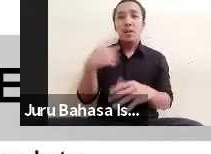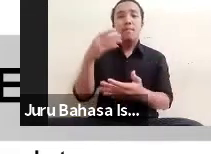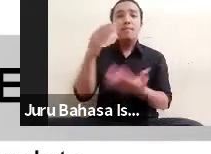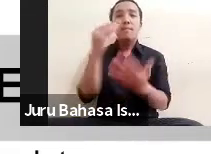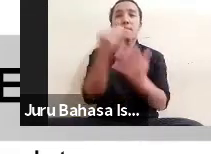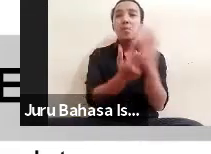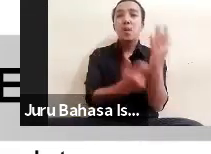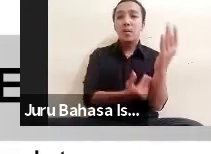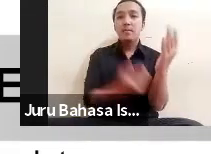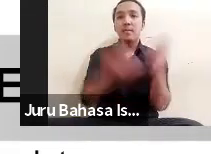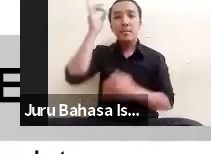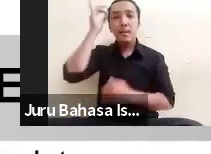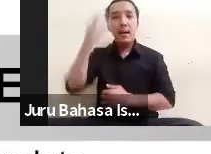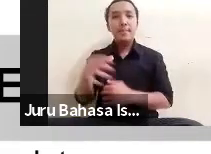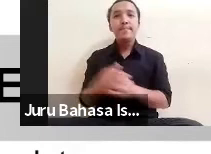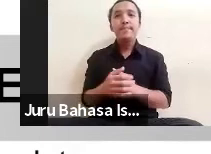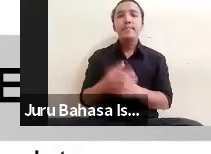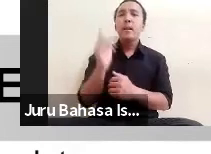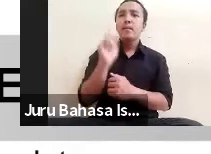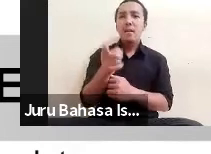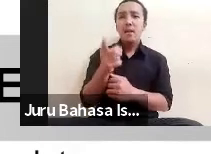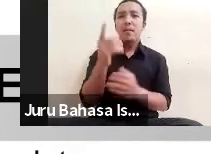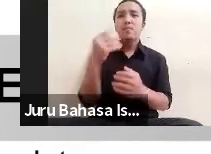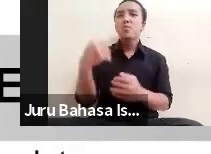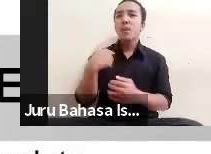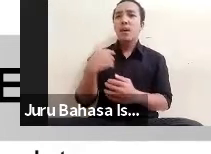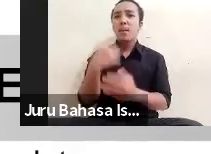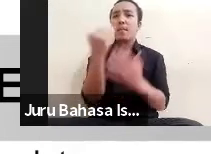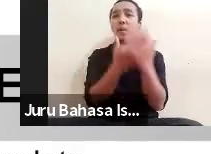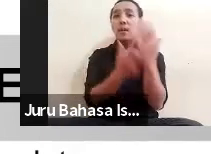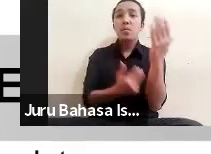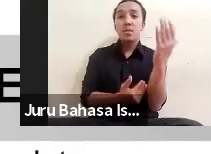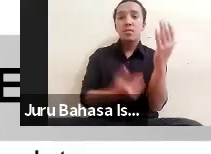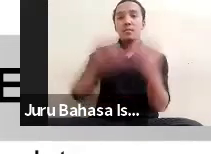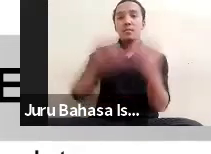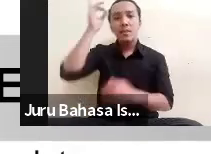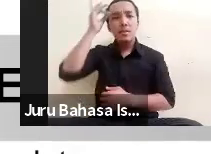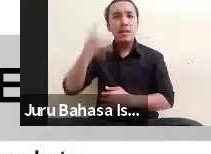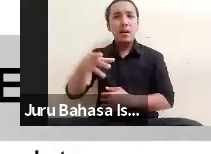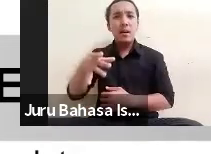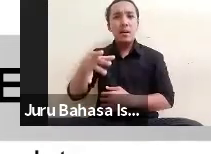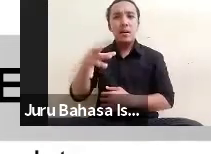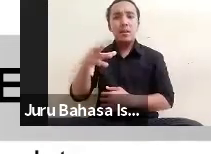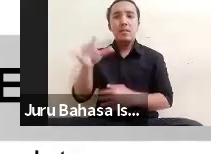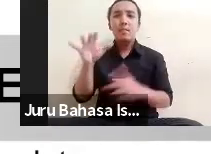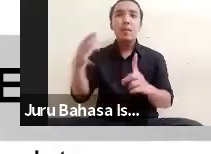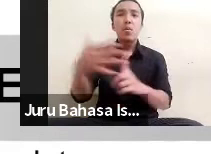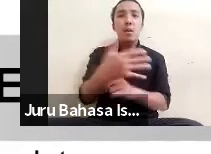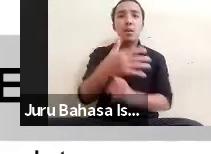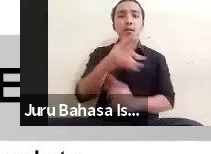difabilitas. Jadi ada yang punya perdes tentang pemenuhan dan perlindungan hak penyandang disabilitas, atau ada perdes